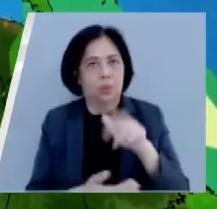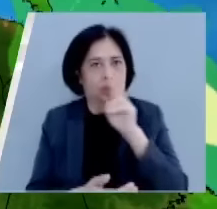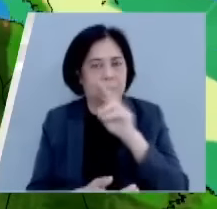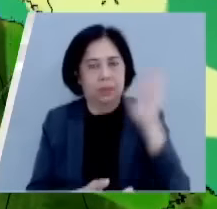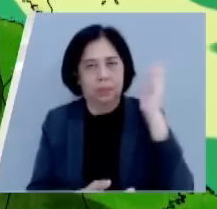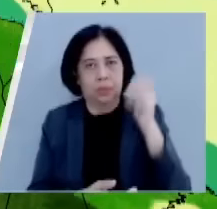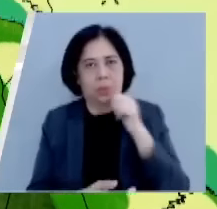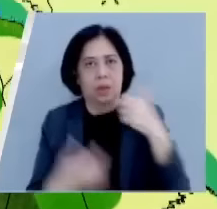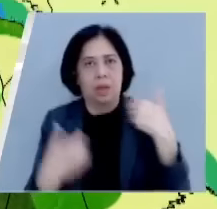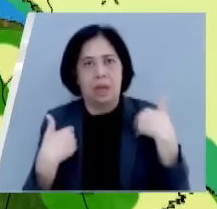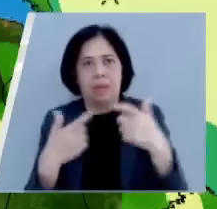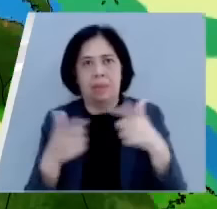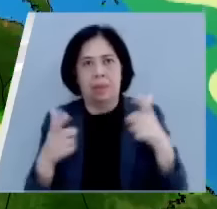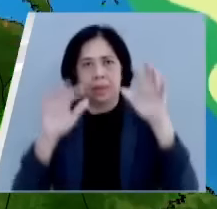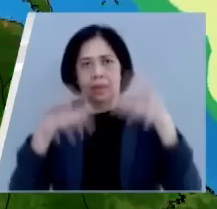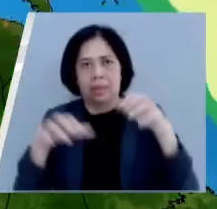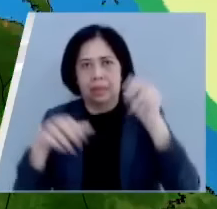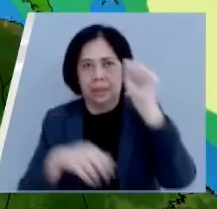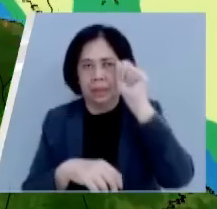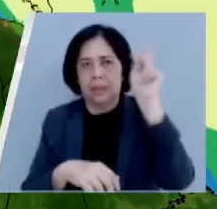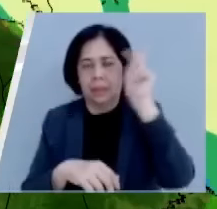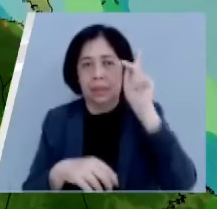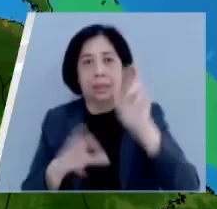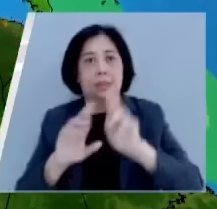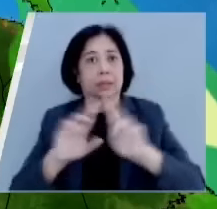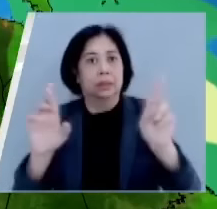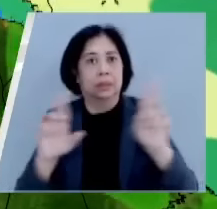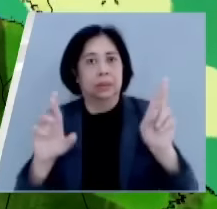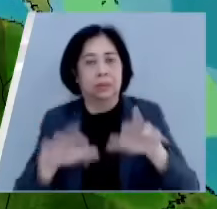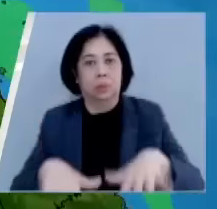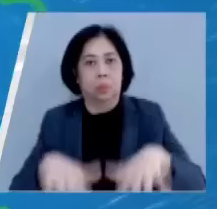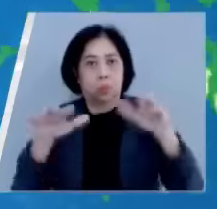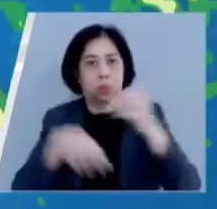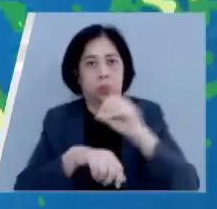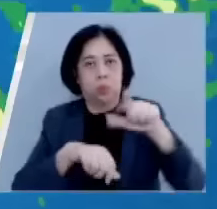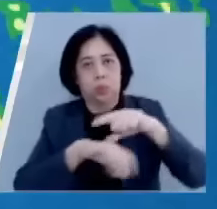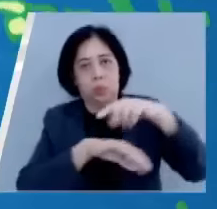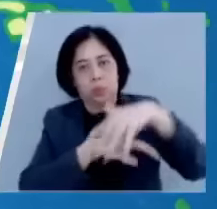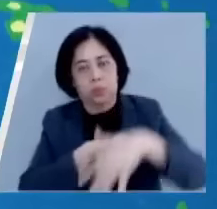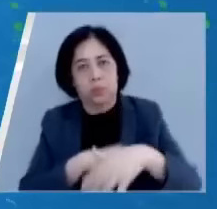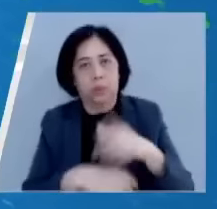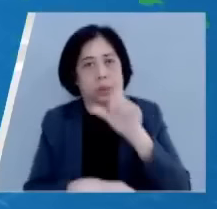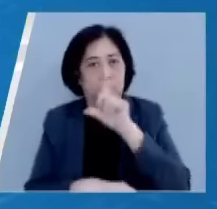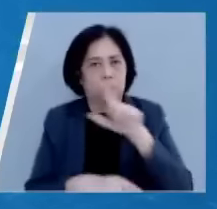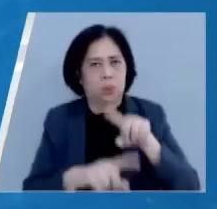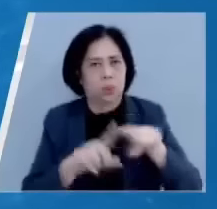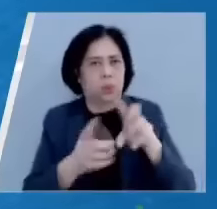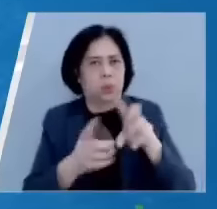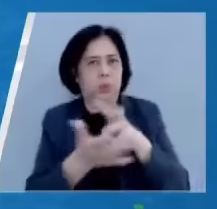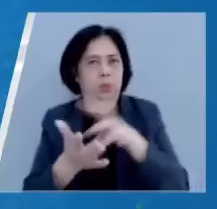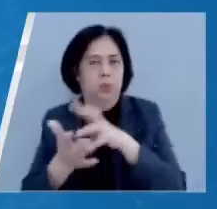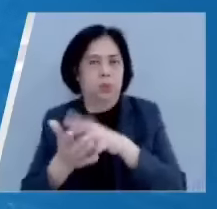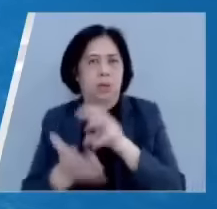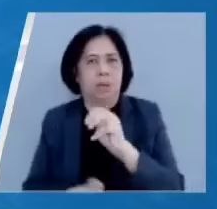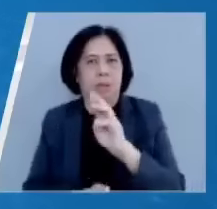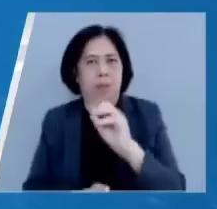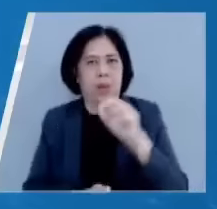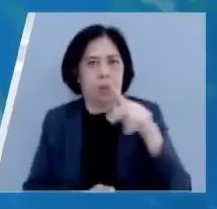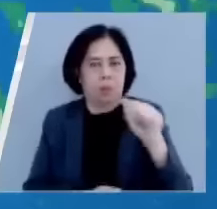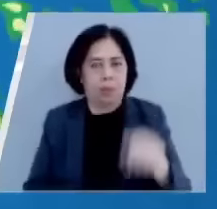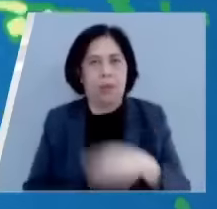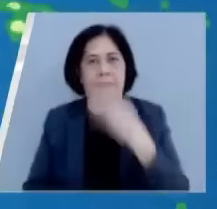kaya maganda sa posibleng baha o pagguho ng lupa. Sa Luzon, kalat-kalat ang ulan gaya sa Mimaropa at Bicol Region. Sa